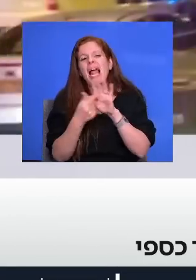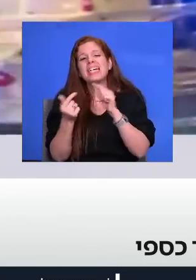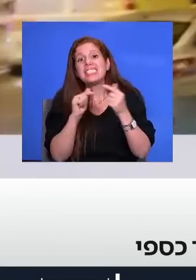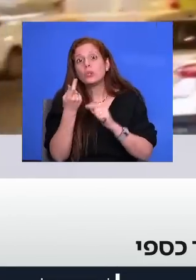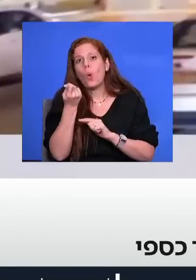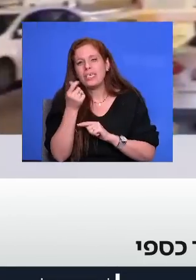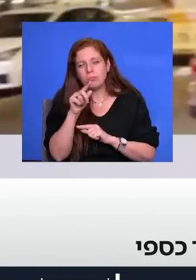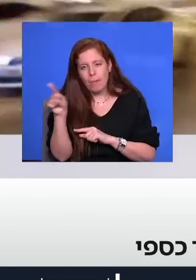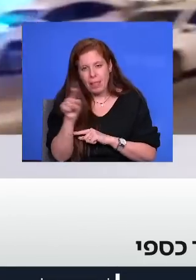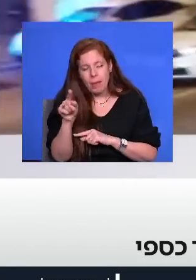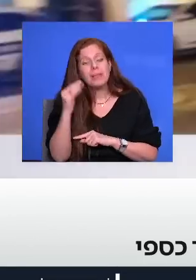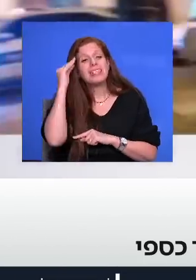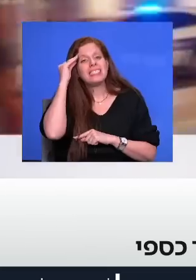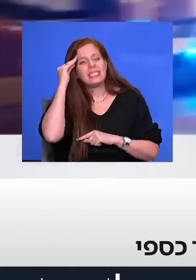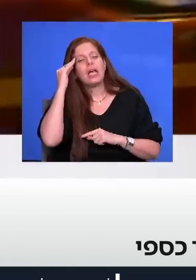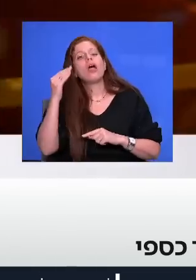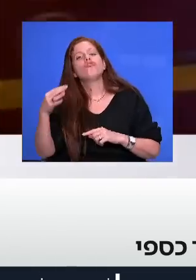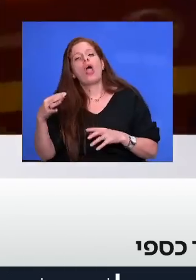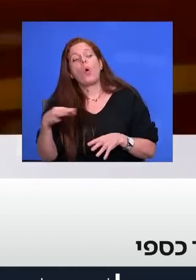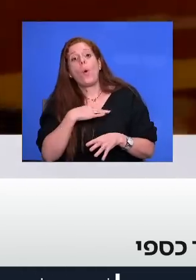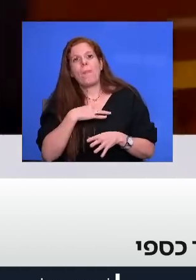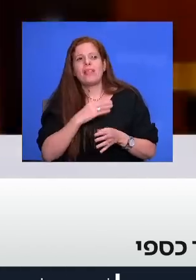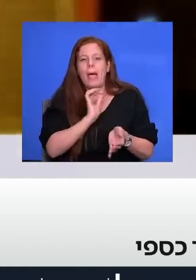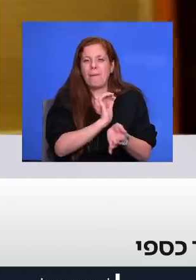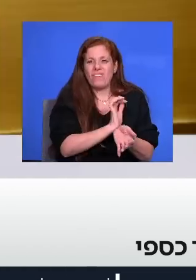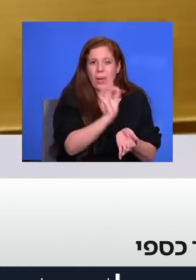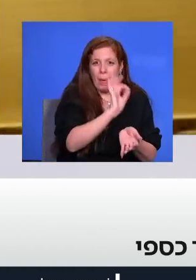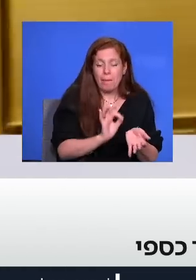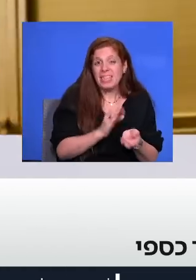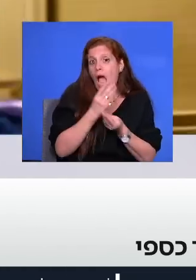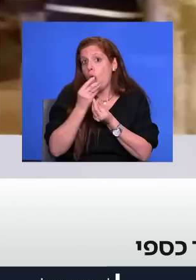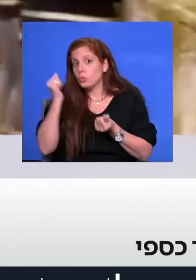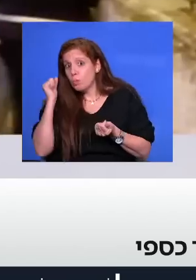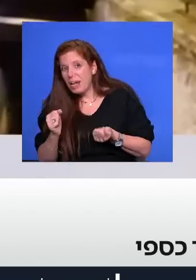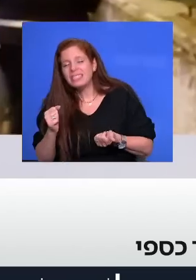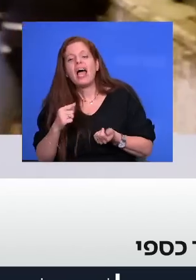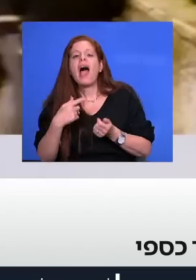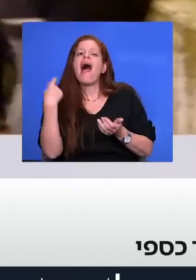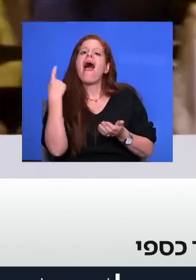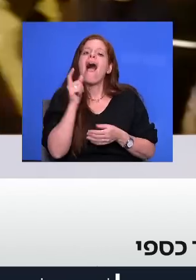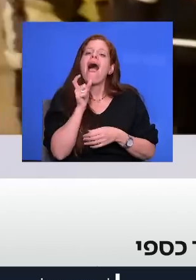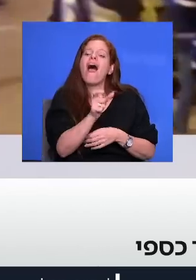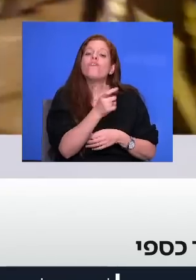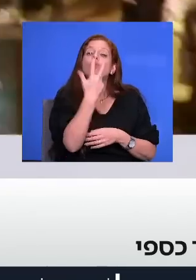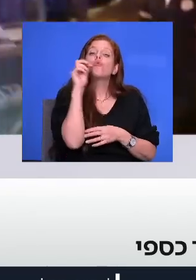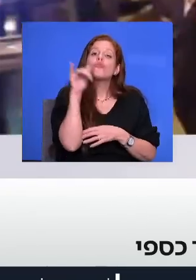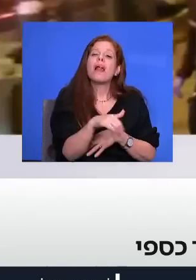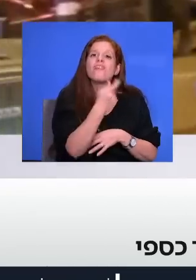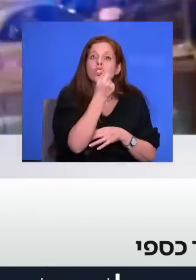ביניהם. נזכיר, הקורבן היה מלווה בריבית, החשוד ברצח חייב לו, היה חייב לו 30,000 שקלים